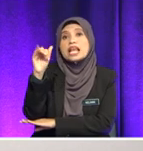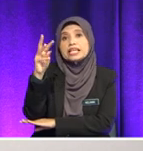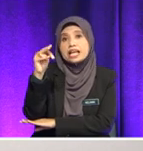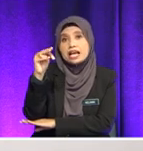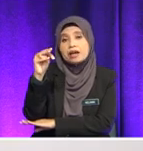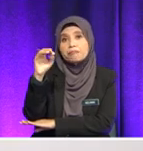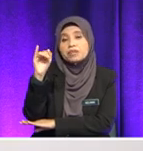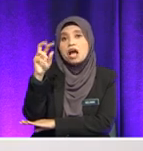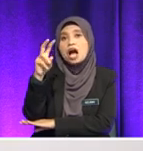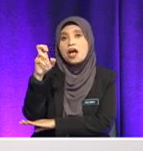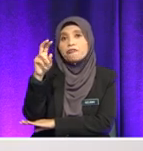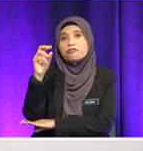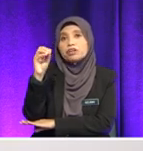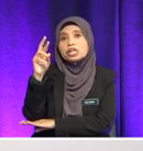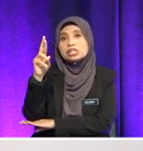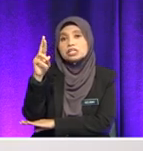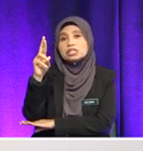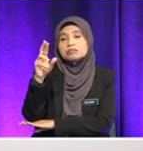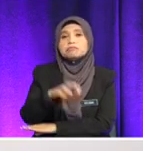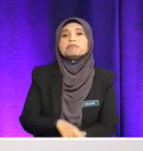tulis dalam jawaban